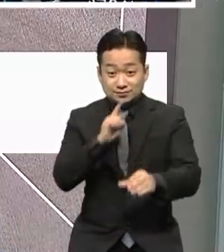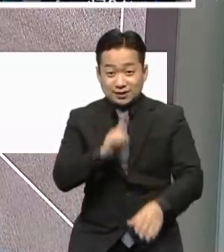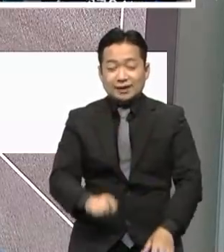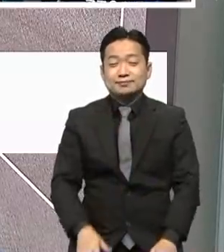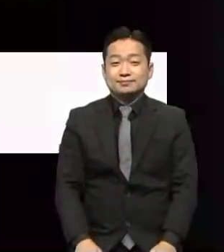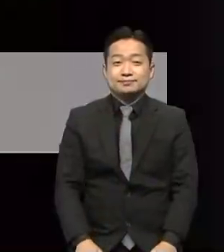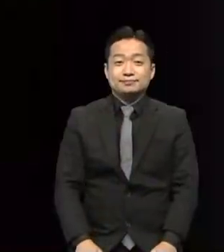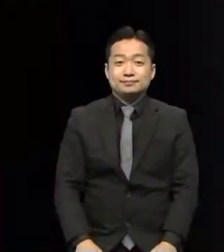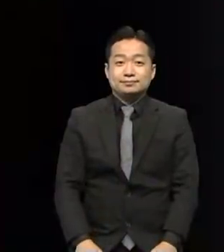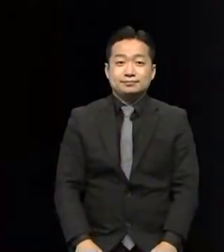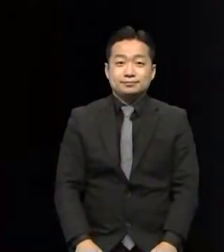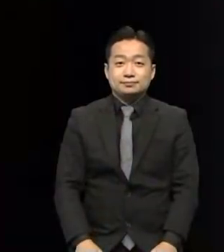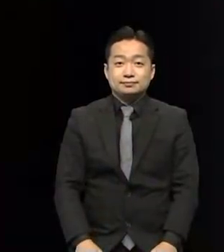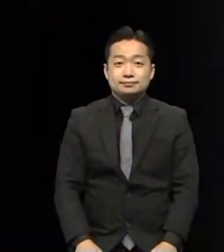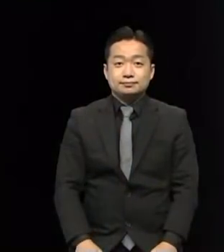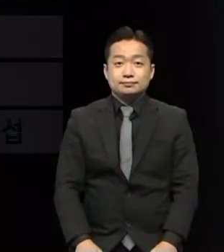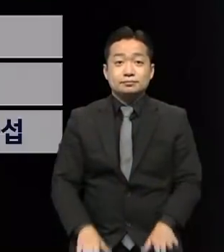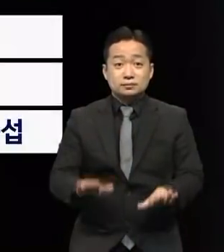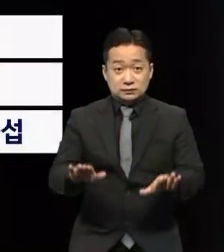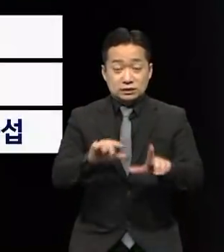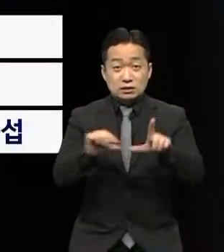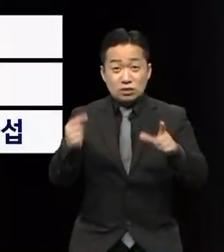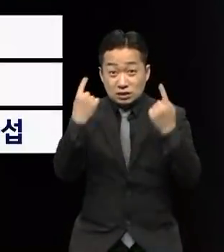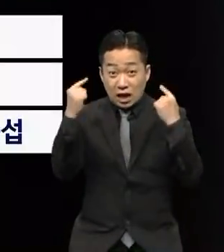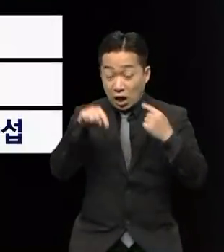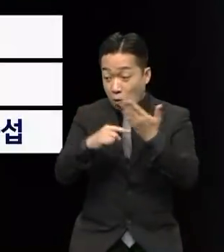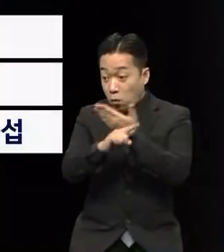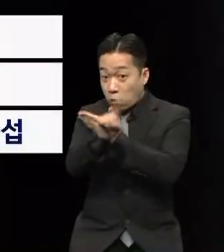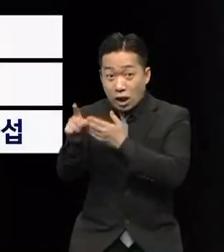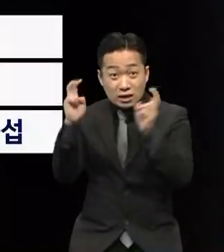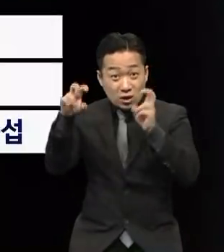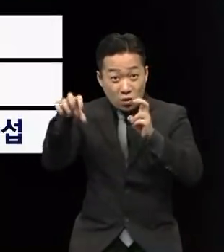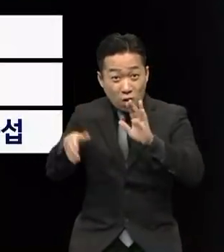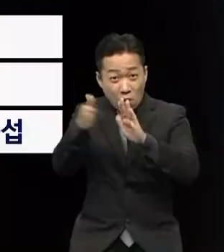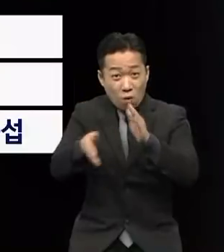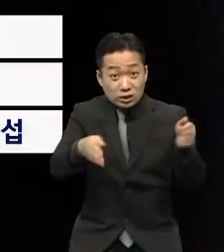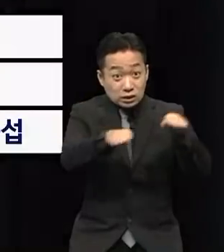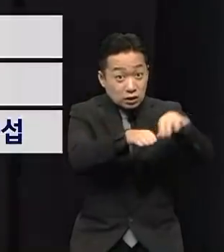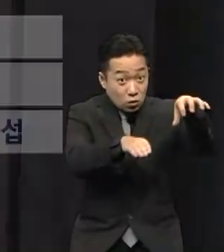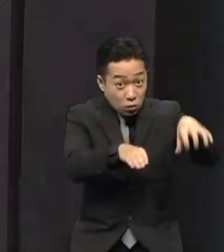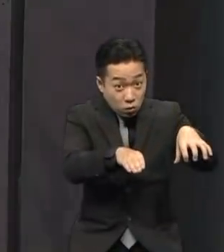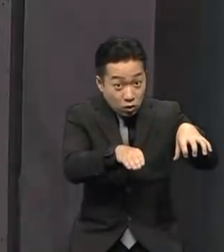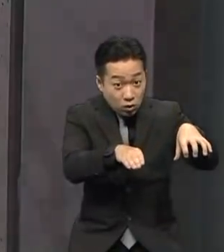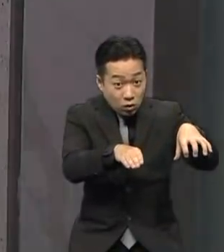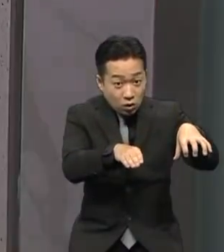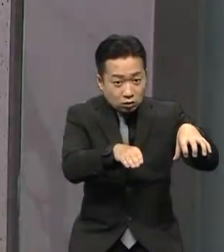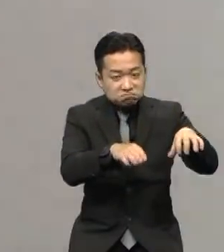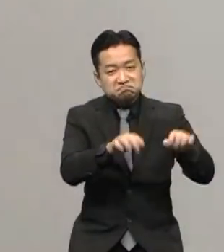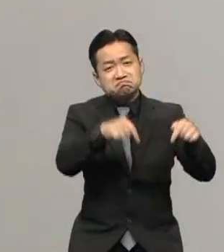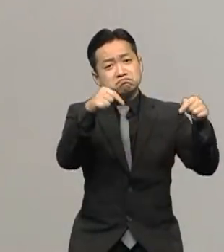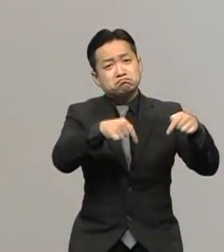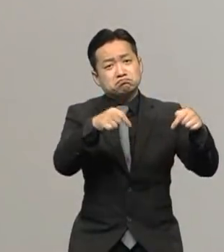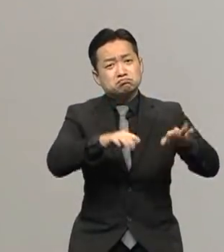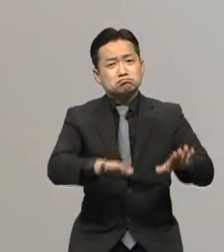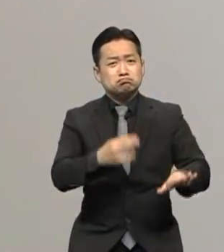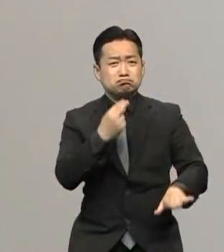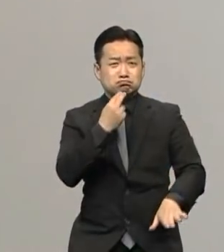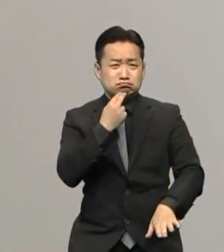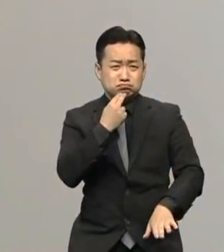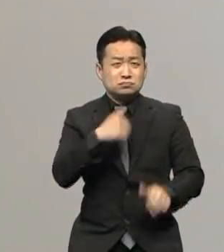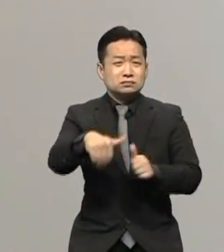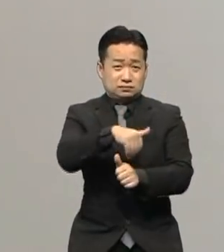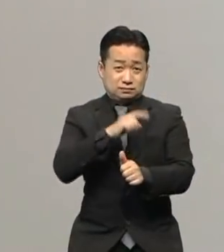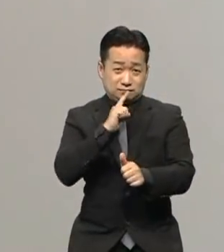사용하고 있습니다. 하지만 일부 대학을 제외하고는 기업이나 공공기관 등에선 도입 논의조차 이뤄지지 않고 있는